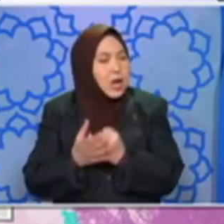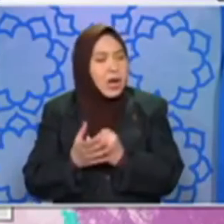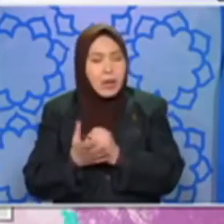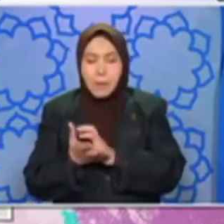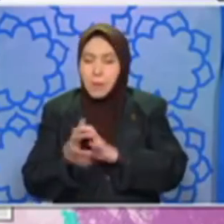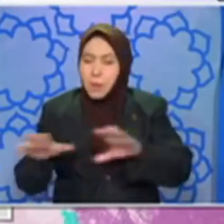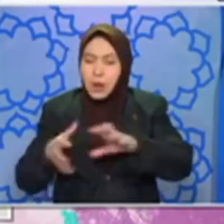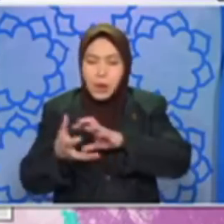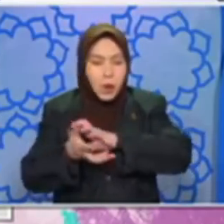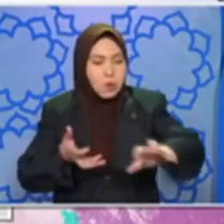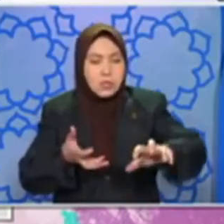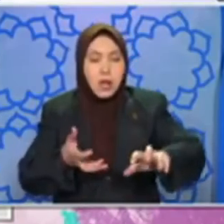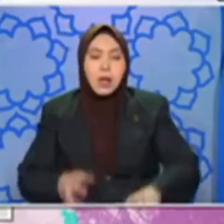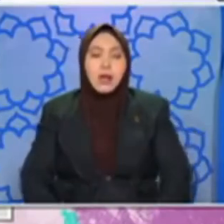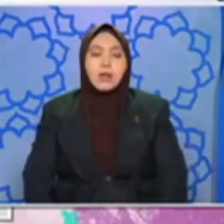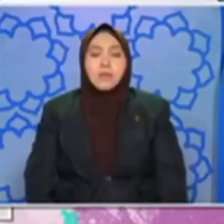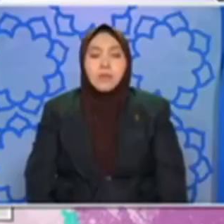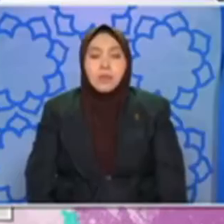سبيلا